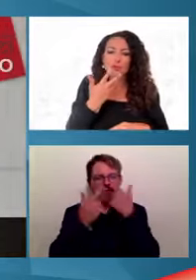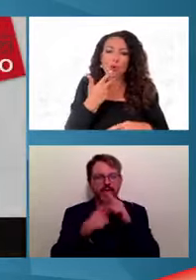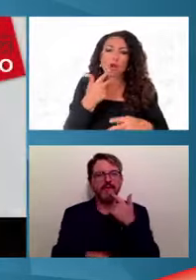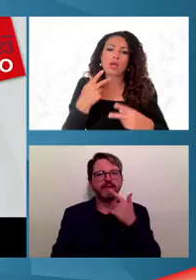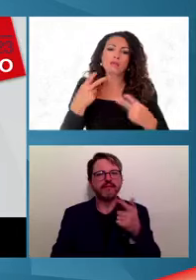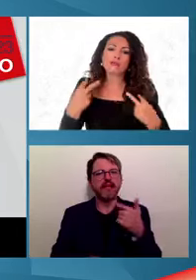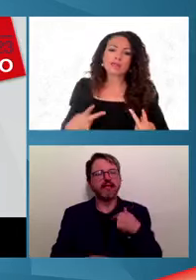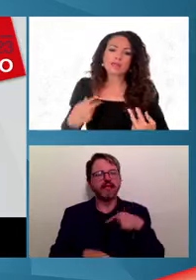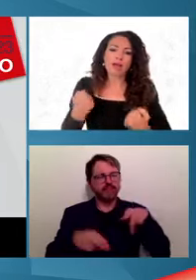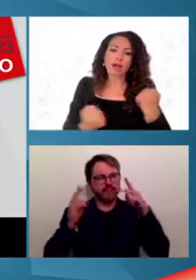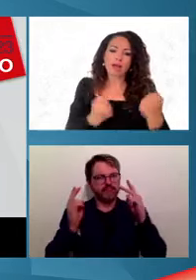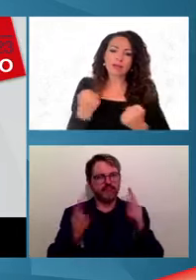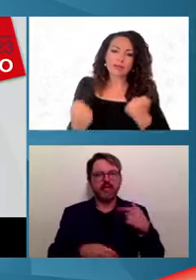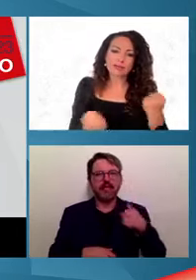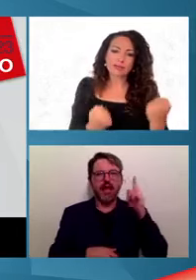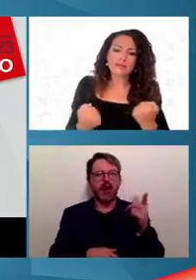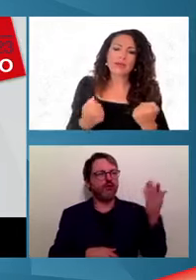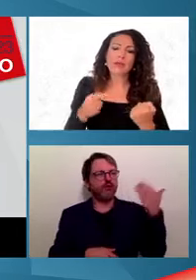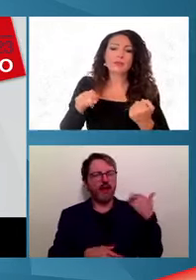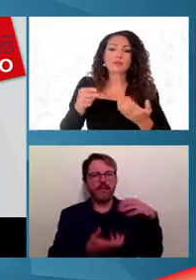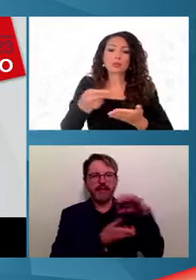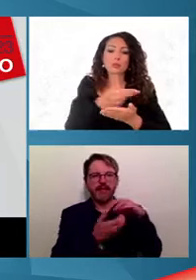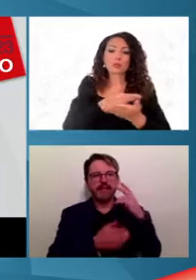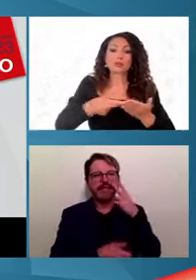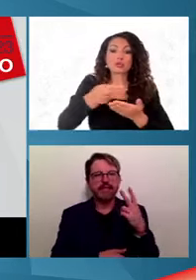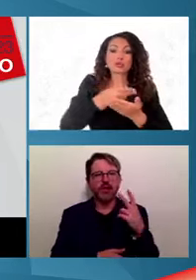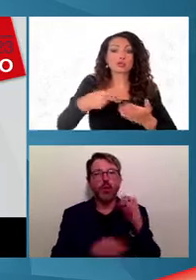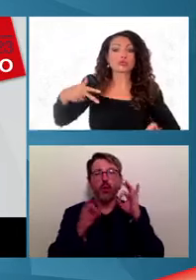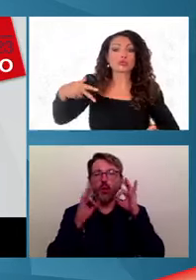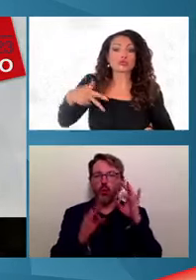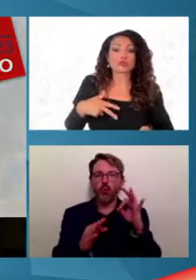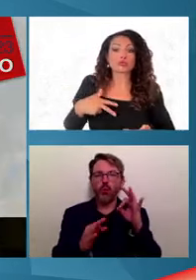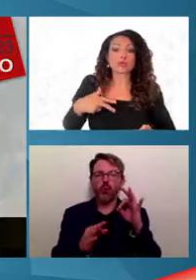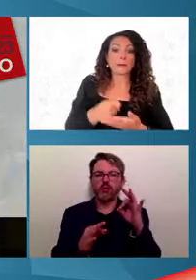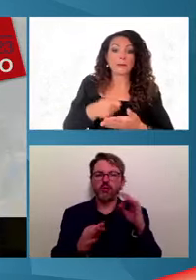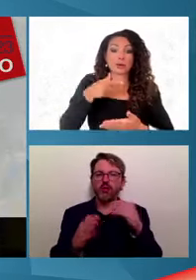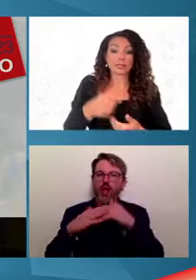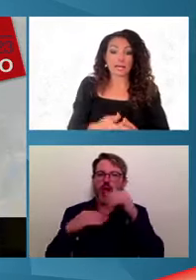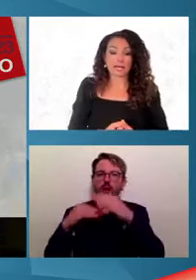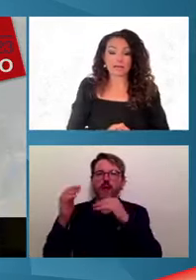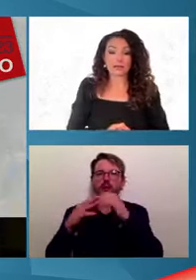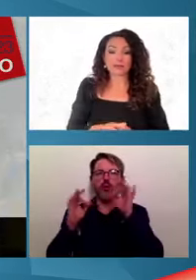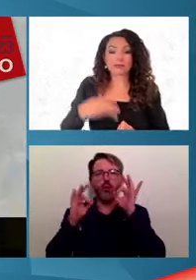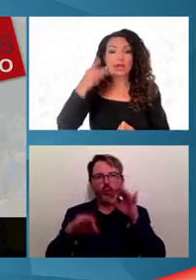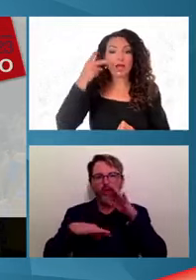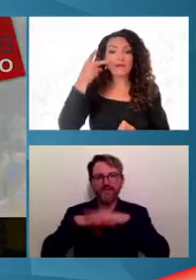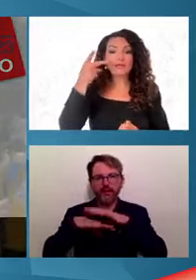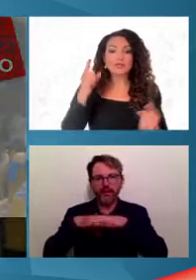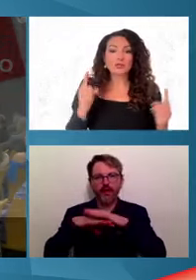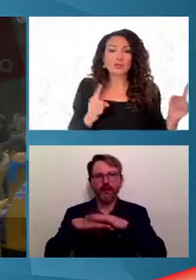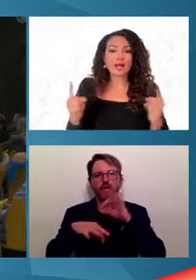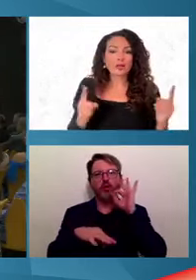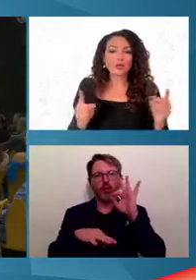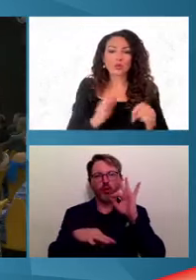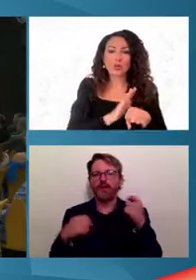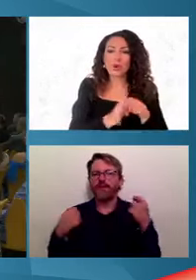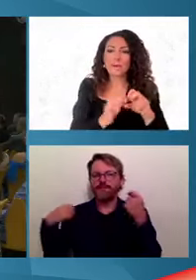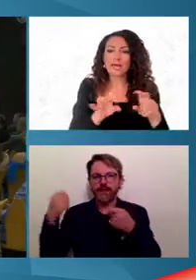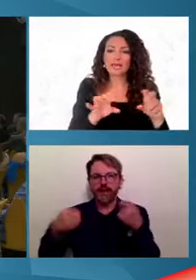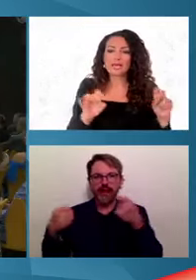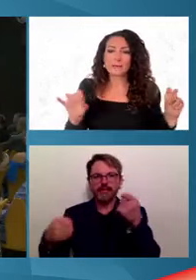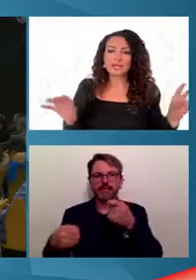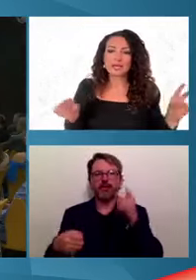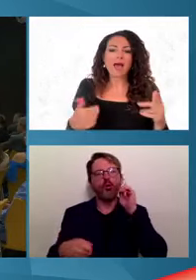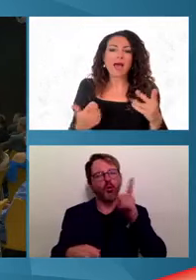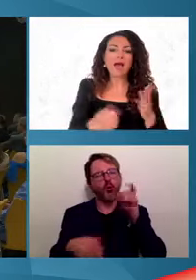in der Krise gesehen, ein gut aufgestelltes, gut vernetztes, gut finanziertes und auch